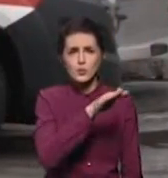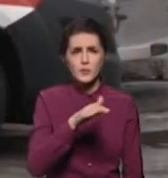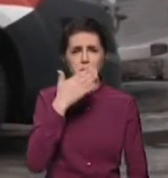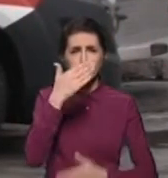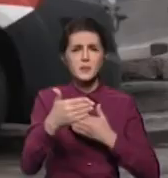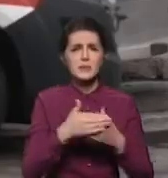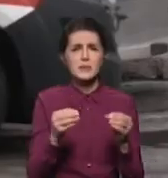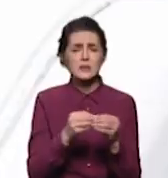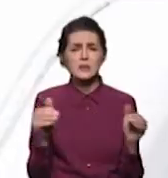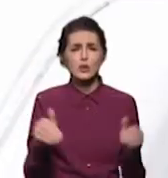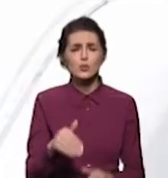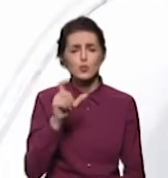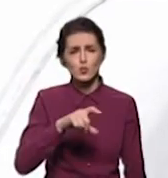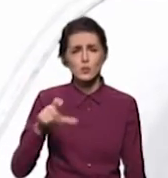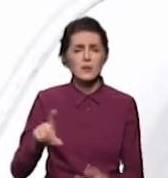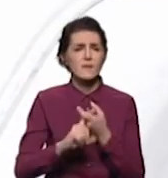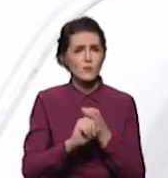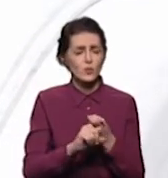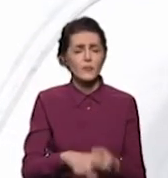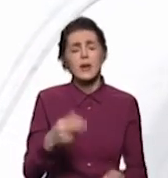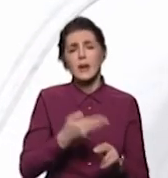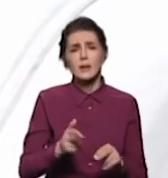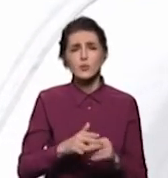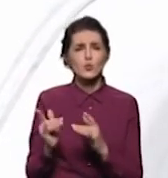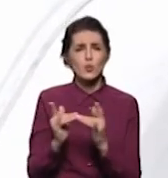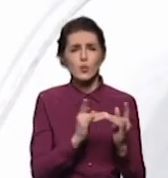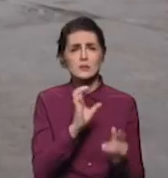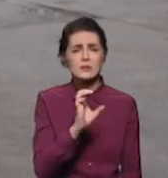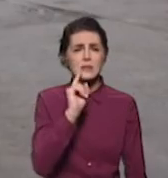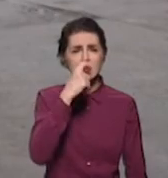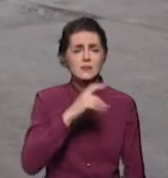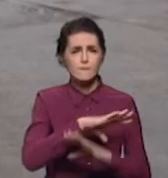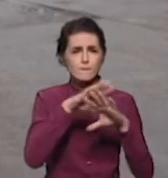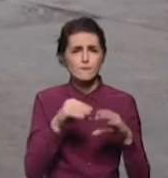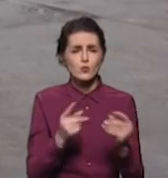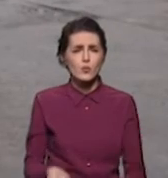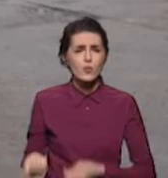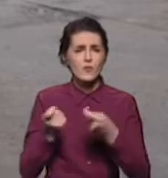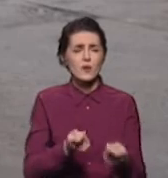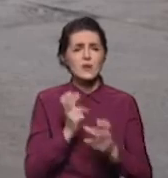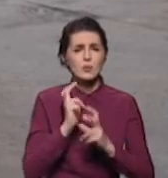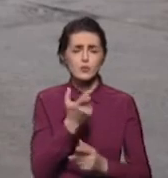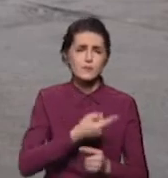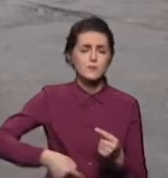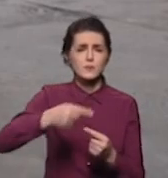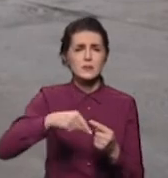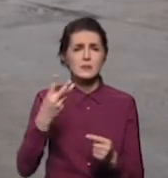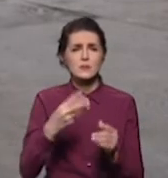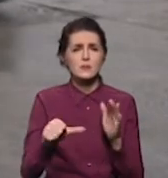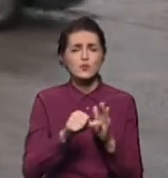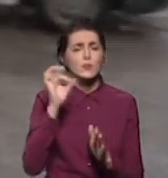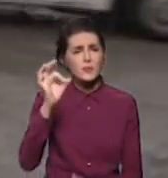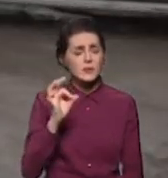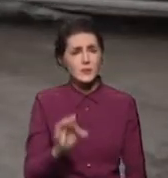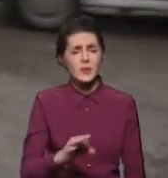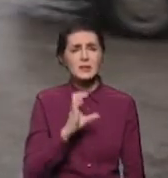більше 10 тисяч інфікованих. Ліжка із кисневим постачанням завантажені на 36%. Тож